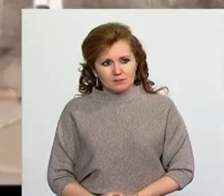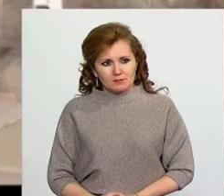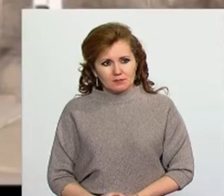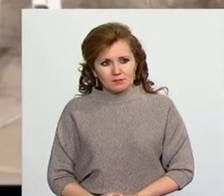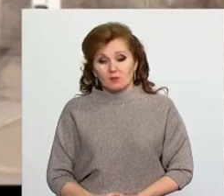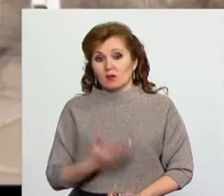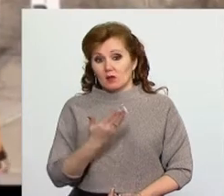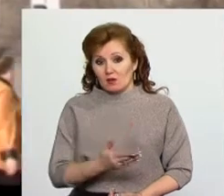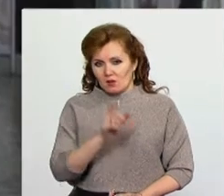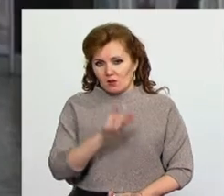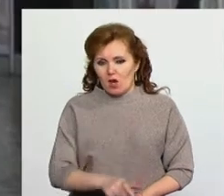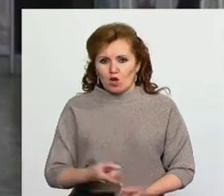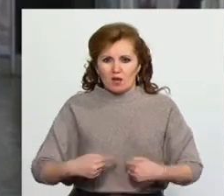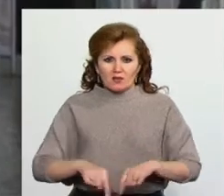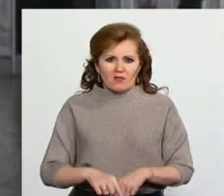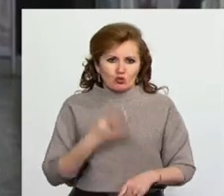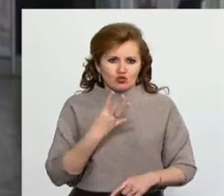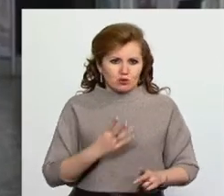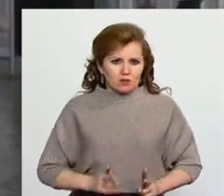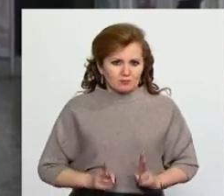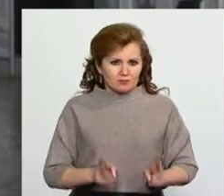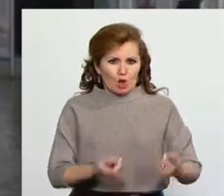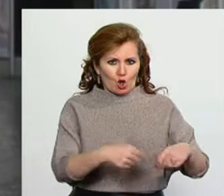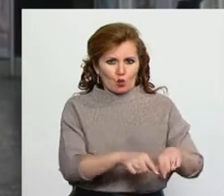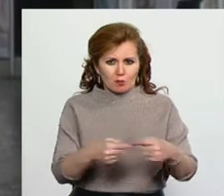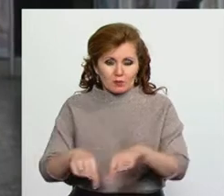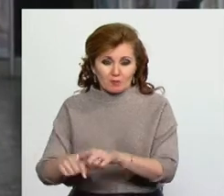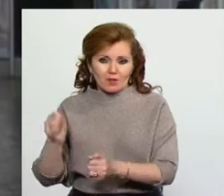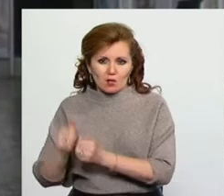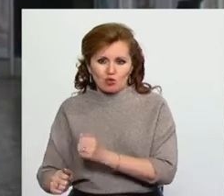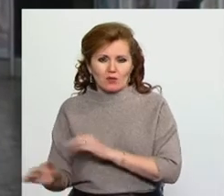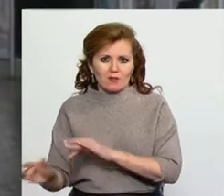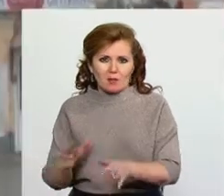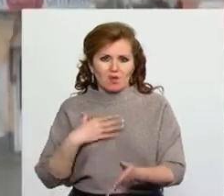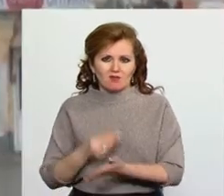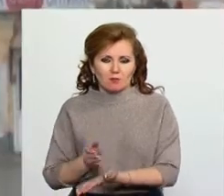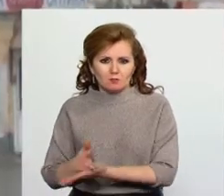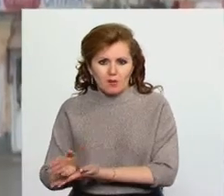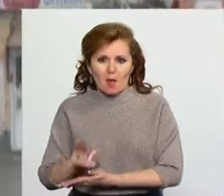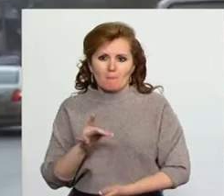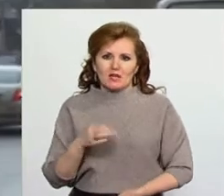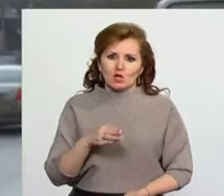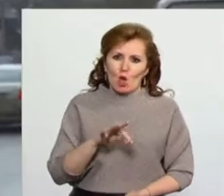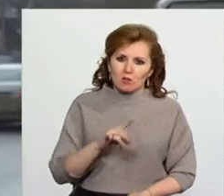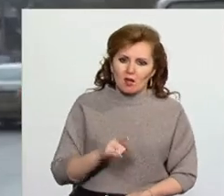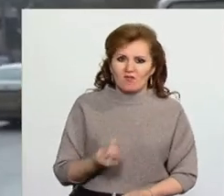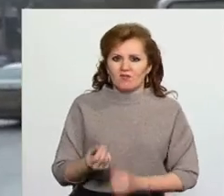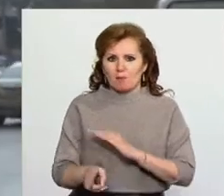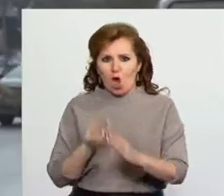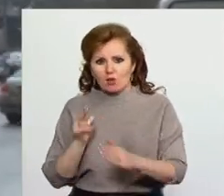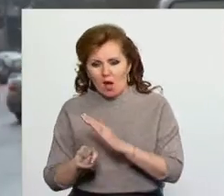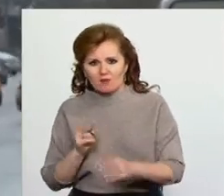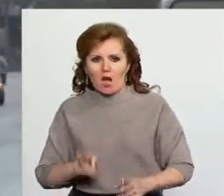Перескоков организовал 4 преступные группы, каждая из которых действовала по своему профилю. Притоны, вымогательства, грабежи,